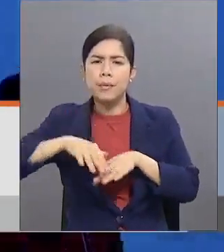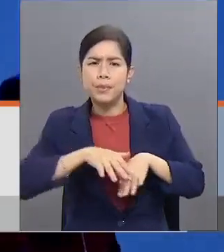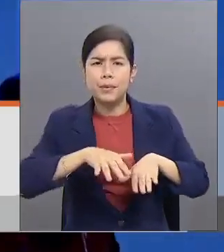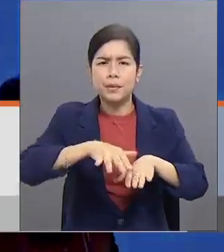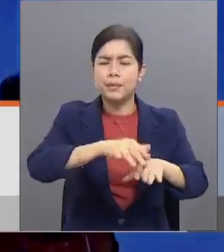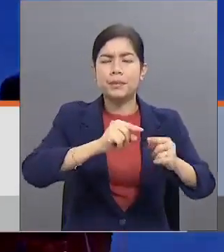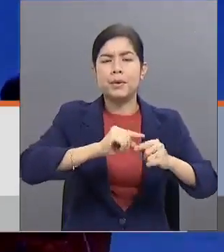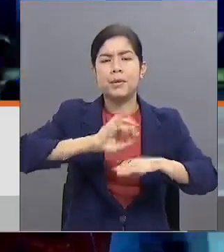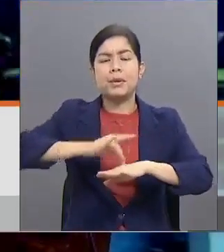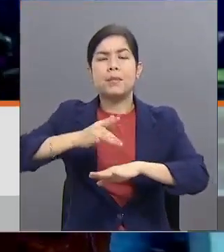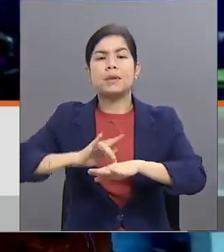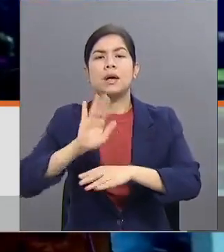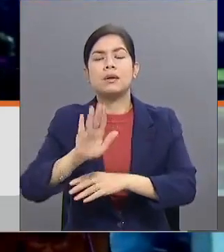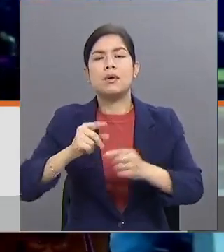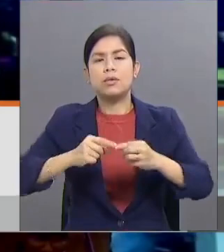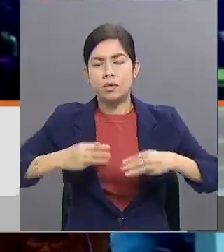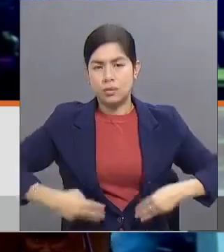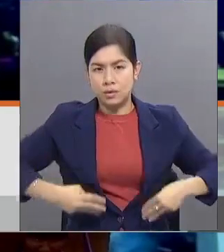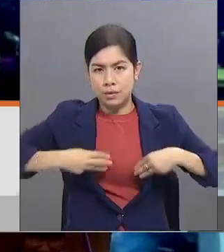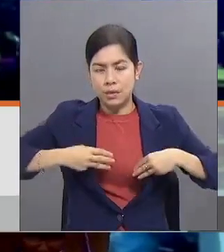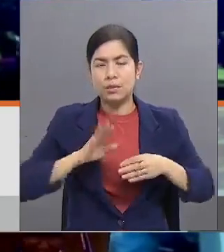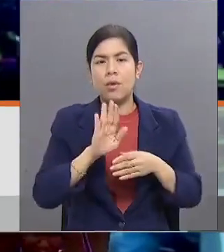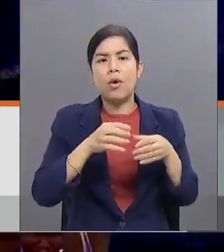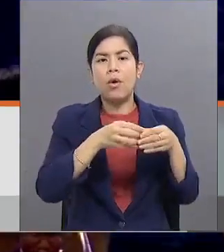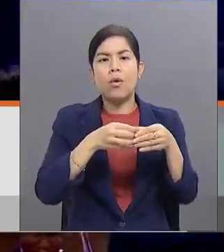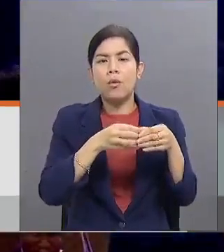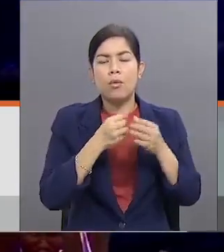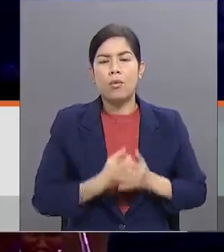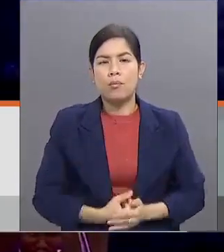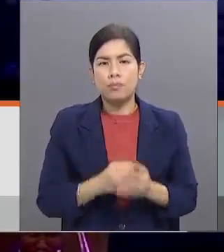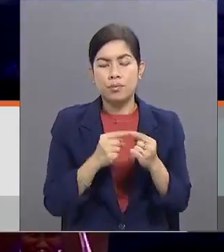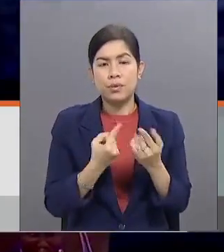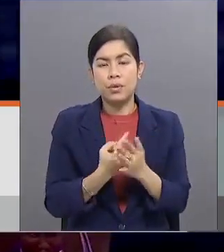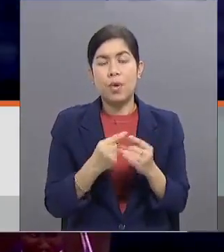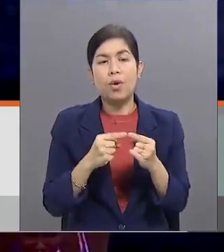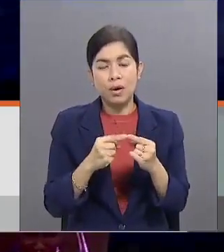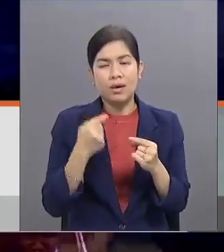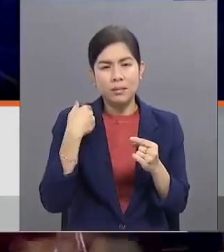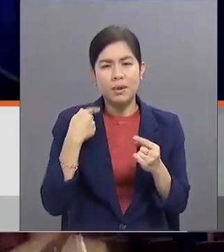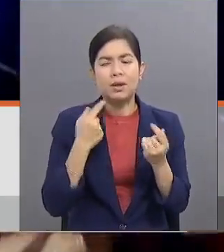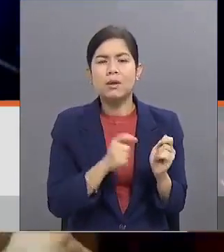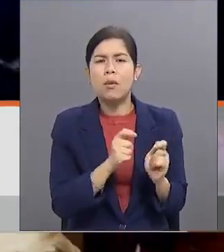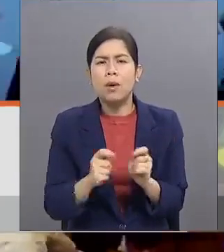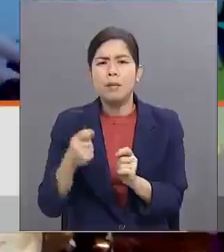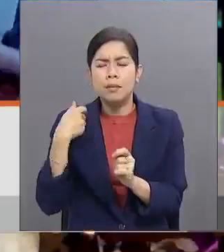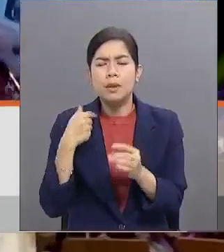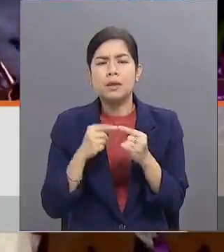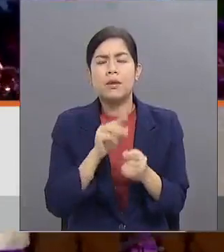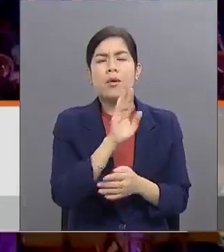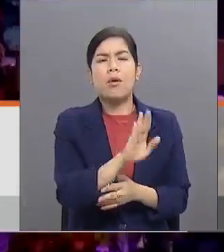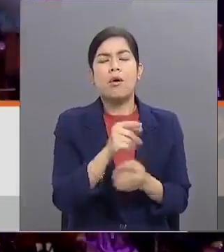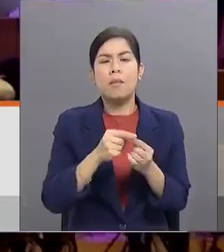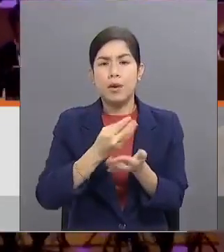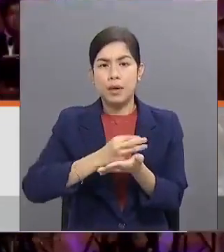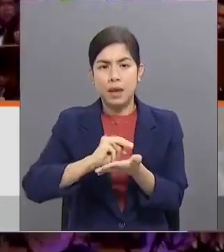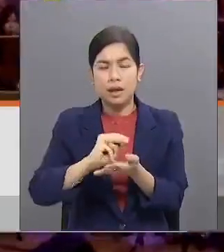ำสายน้ำแห่งสยามค่ะซึ่งทางวงเกษตรศาสตร์ University Wind Symphony หรือ KU Winds ดุริยางค์เครื่องลมของมหาวิทย